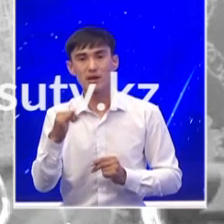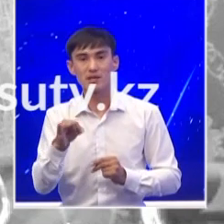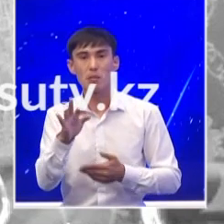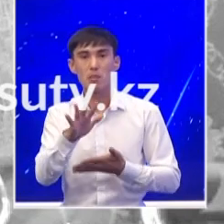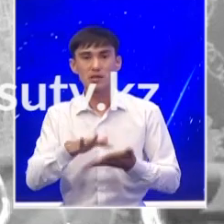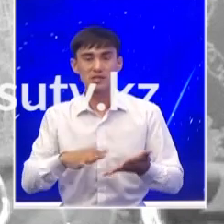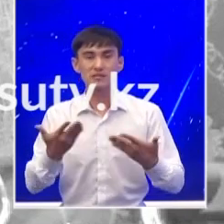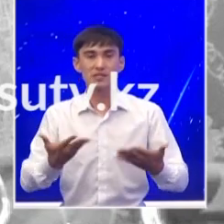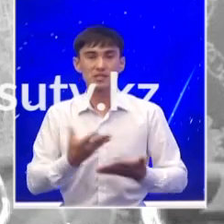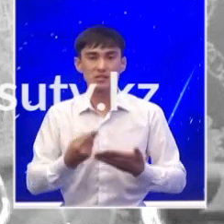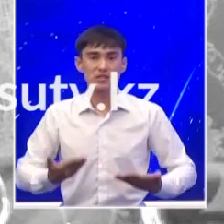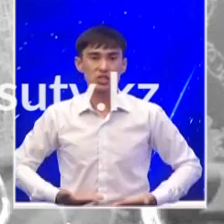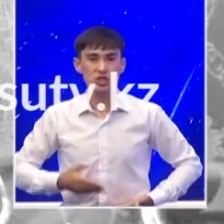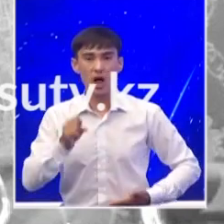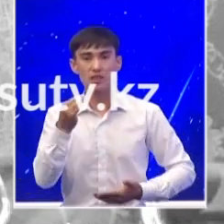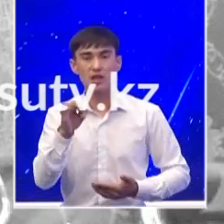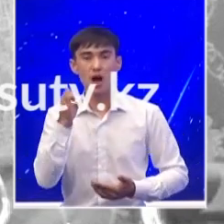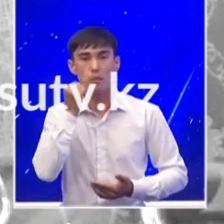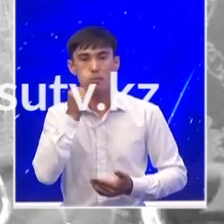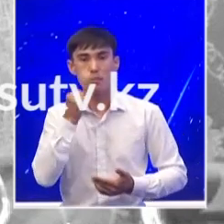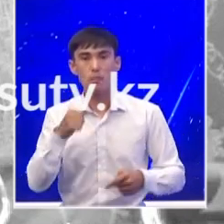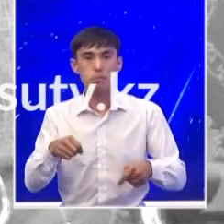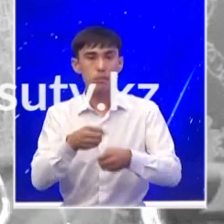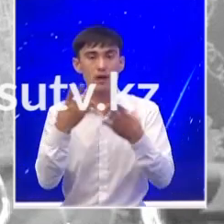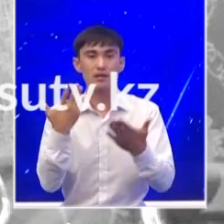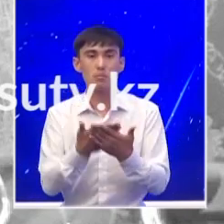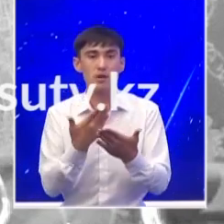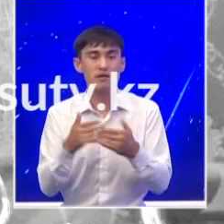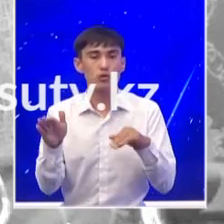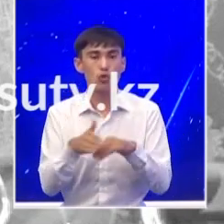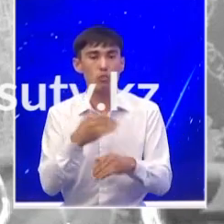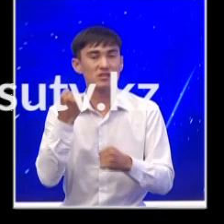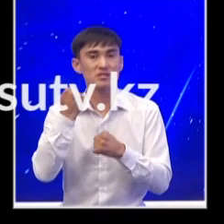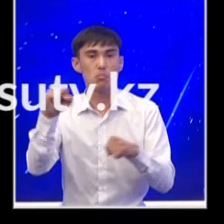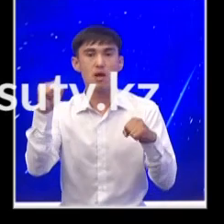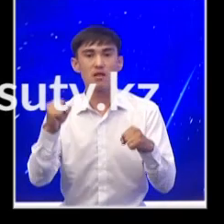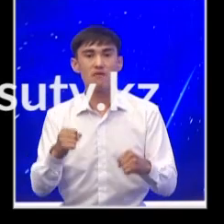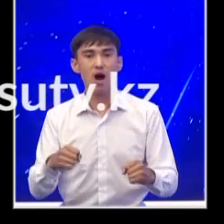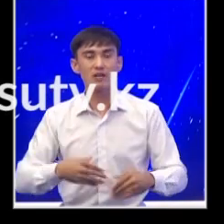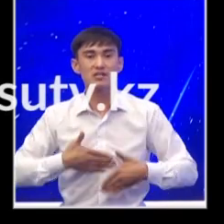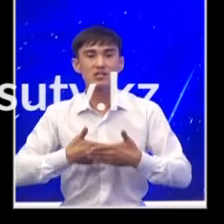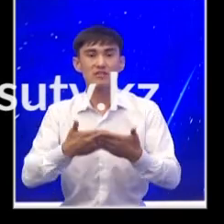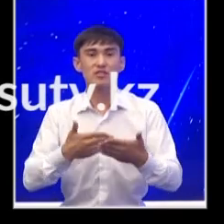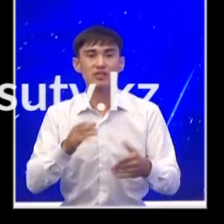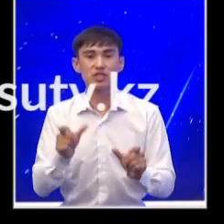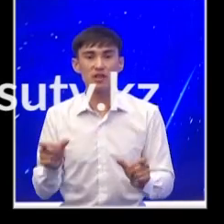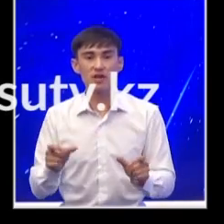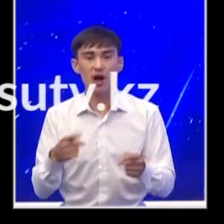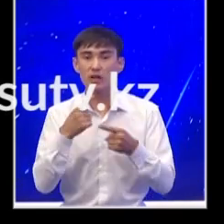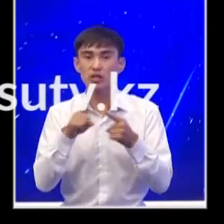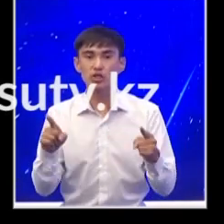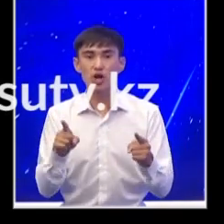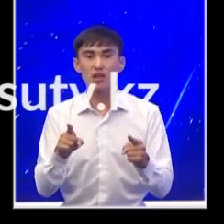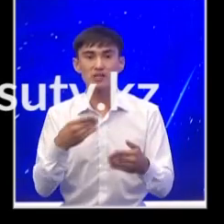всей своей жизни Алтынай АПА появляла собой яркий пример доброго, смелого и отзывчивого человека. Отличалась